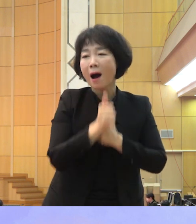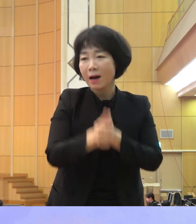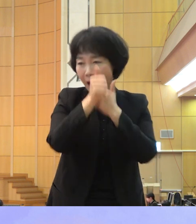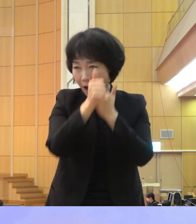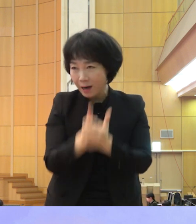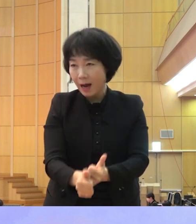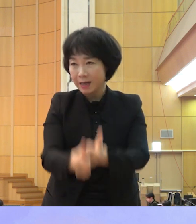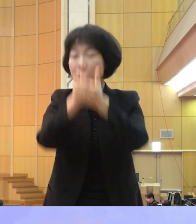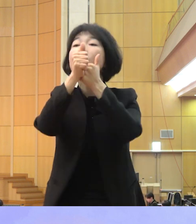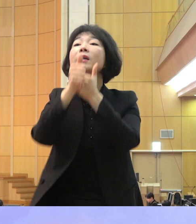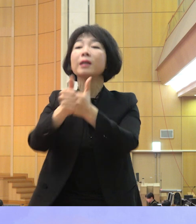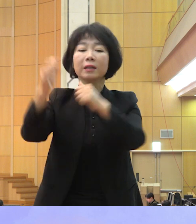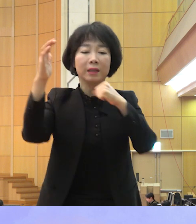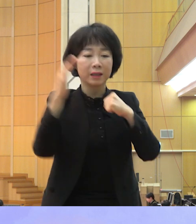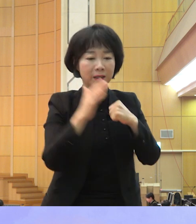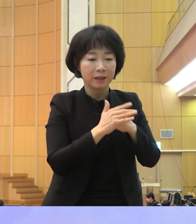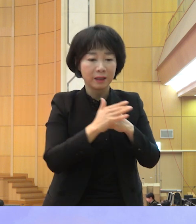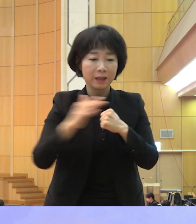주